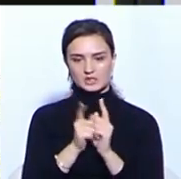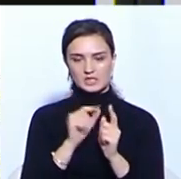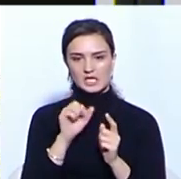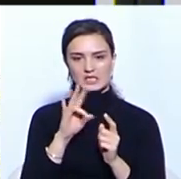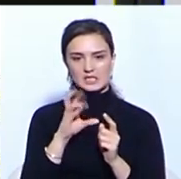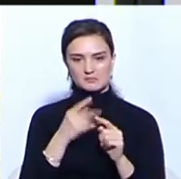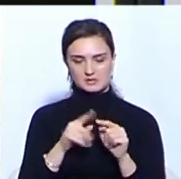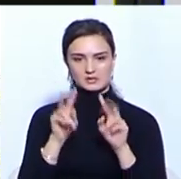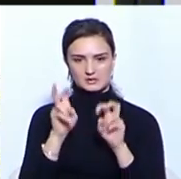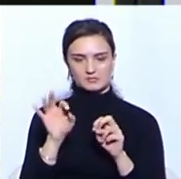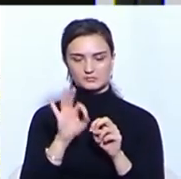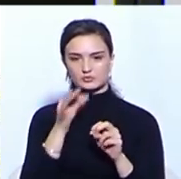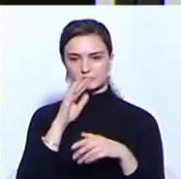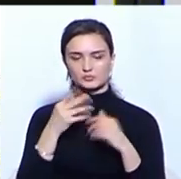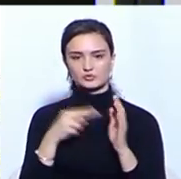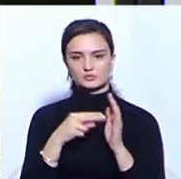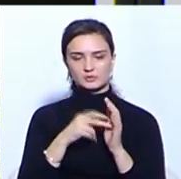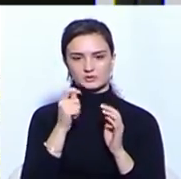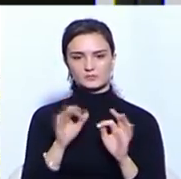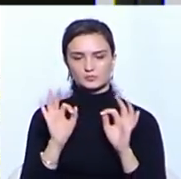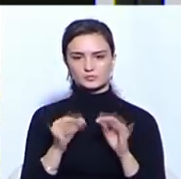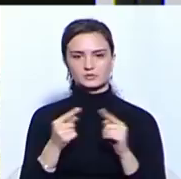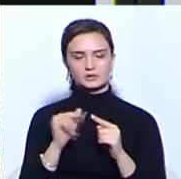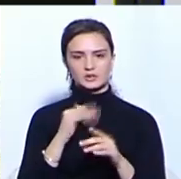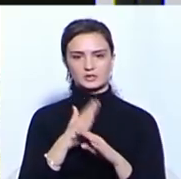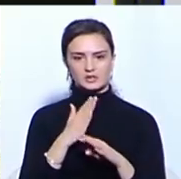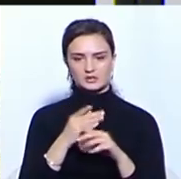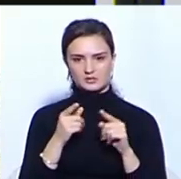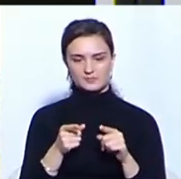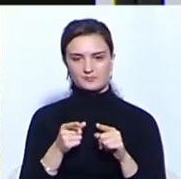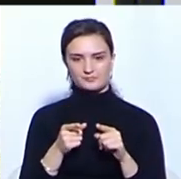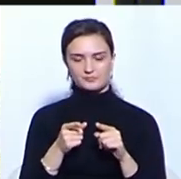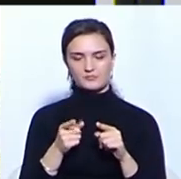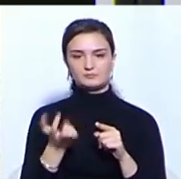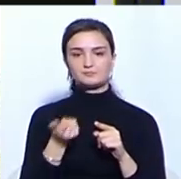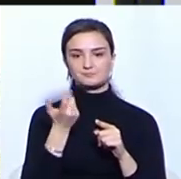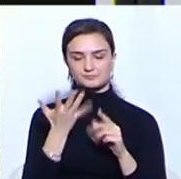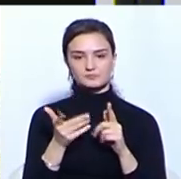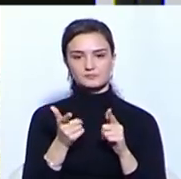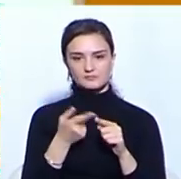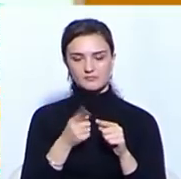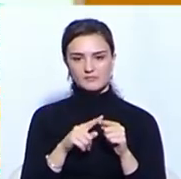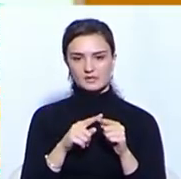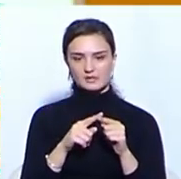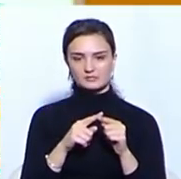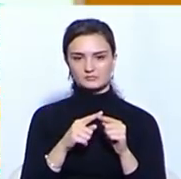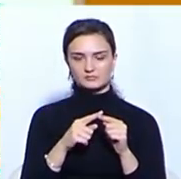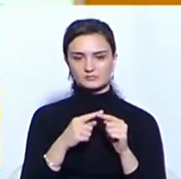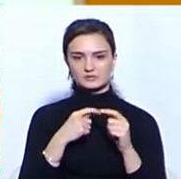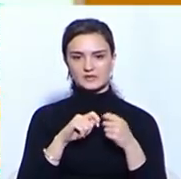ანემიის საკითხი, შემდეგ უნდა შეფასდეს ზუსტად სად არის, რა ლოკალიზაციისა და რამდენად მზარდი არის ეს კვანძი,